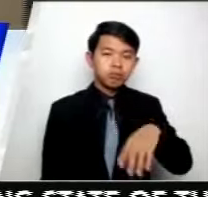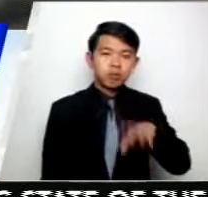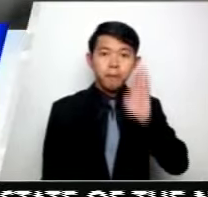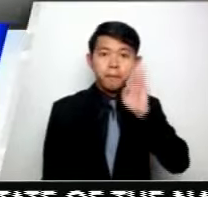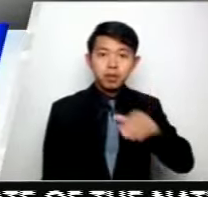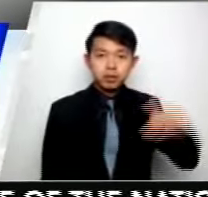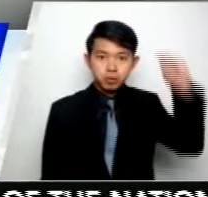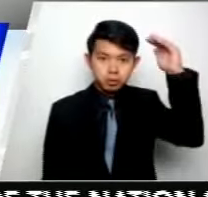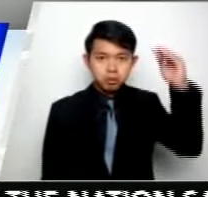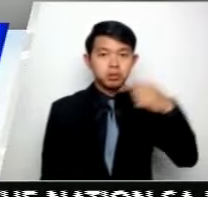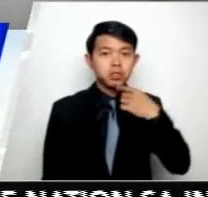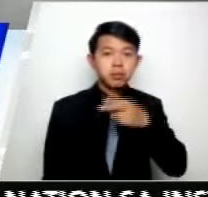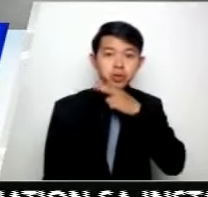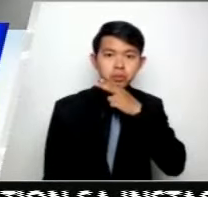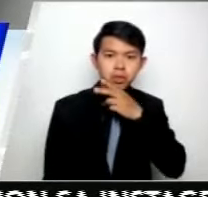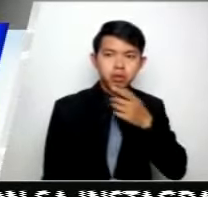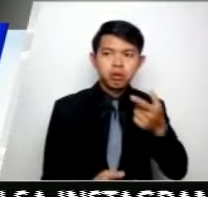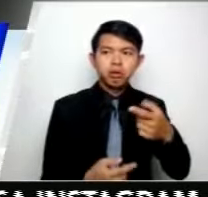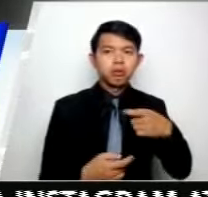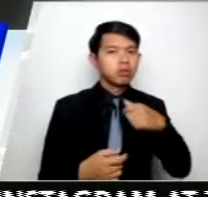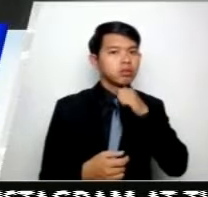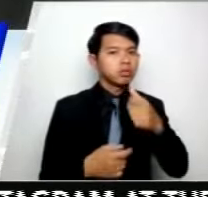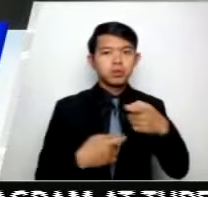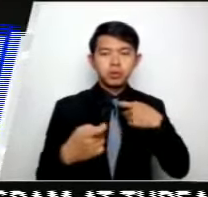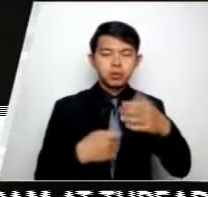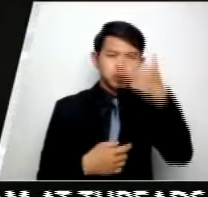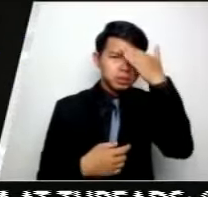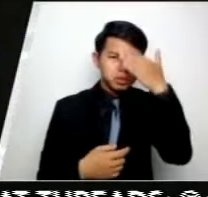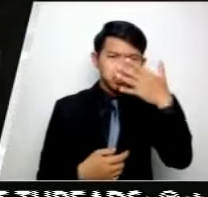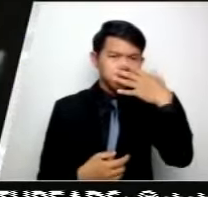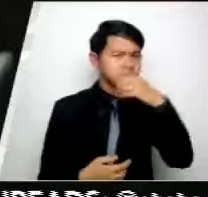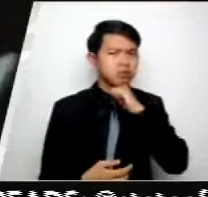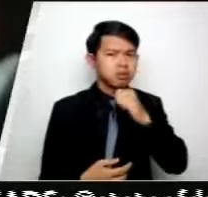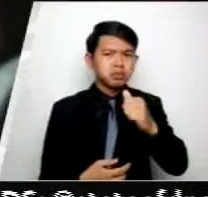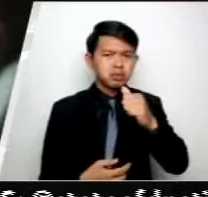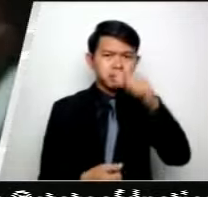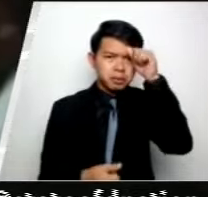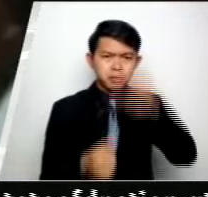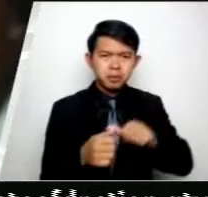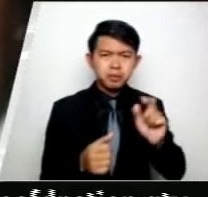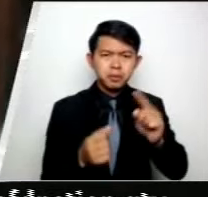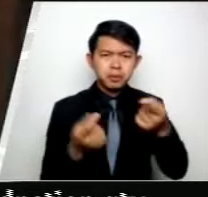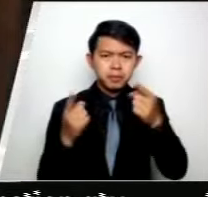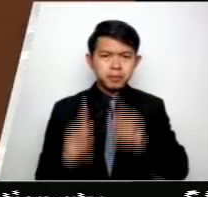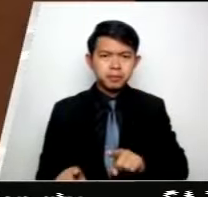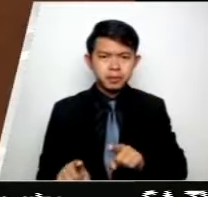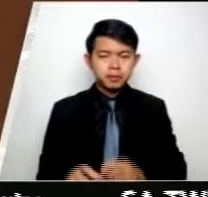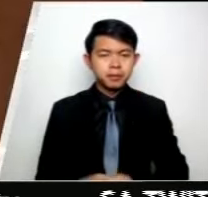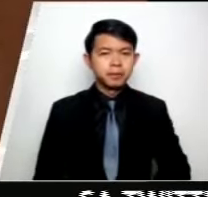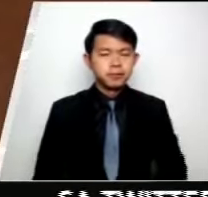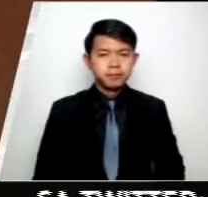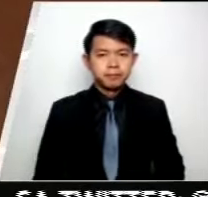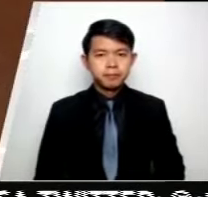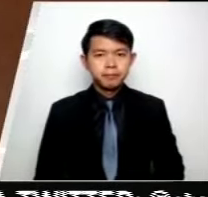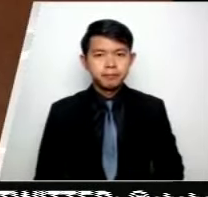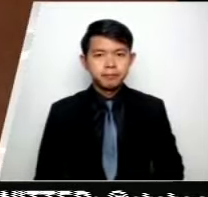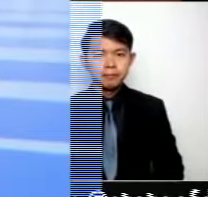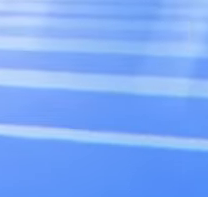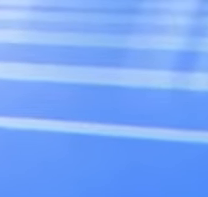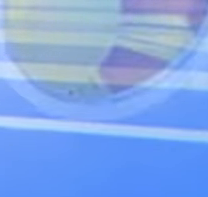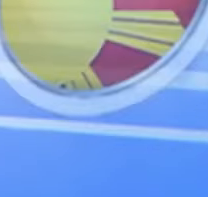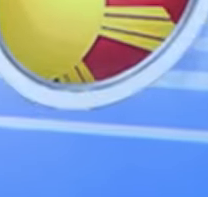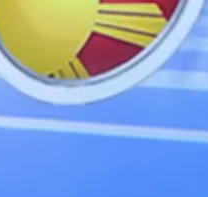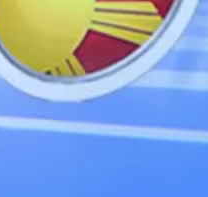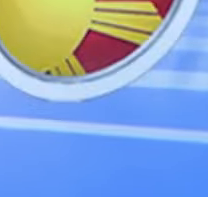kanya. Hindi raw niya maalala ang kanyang ginawa. John Consulta, nagpapalita para sa GMA Integrated